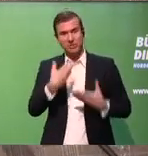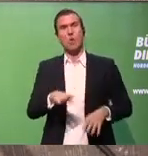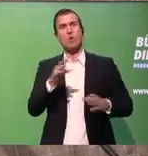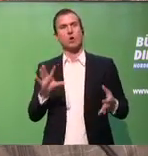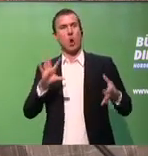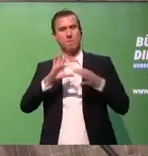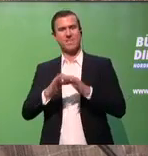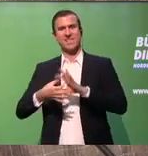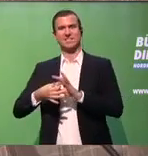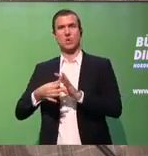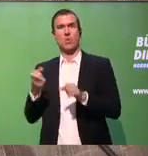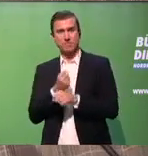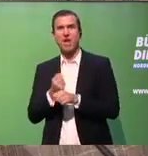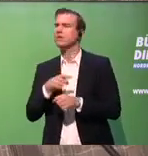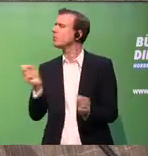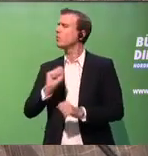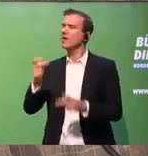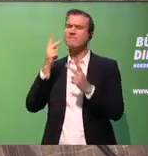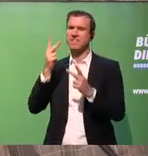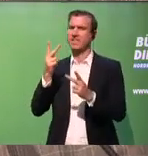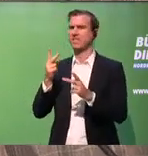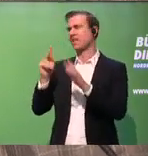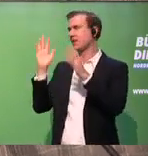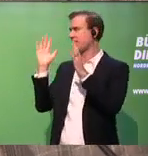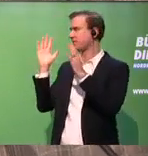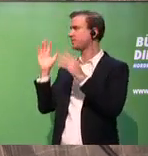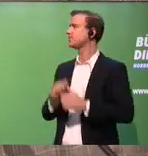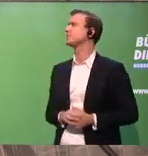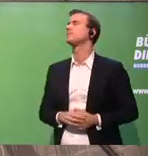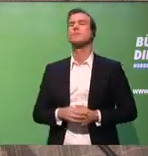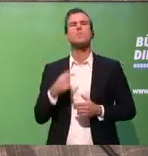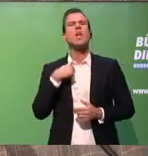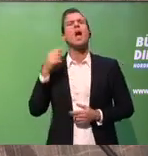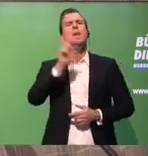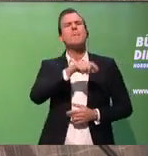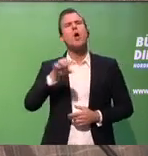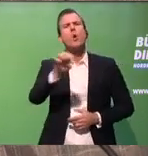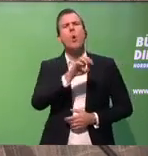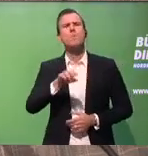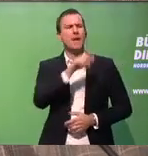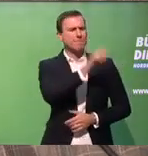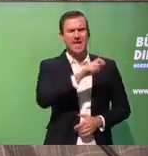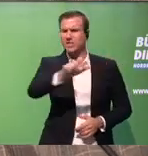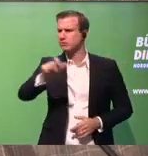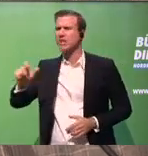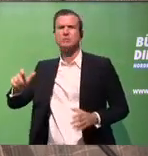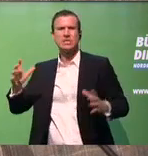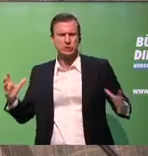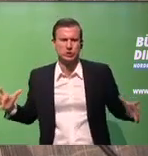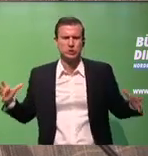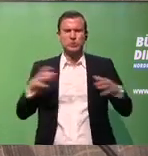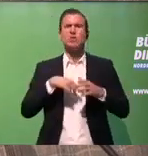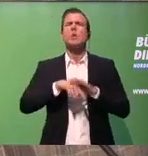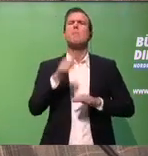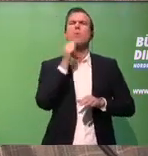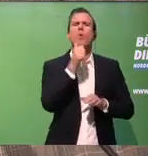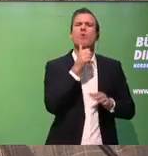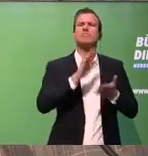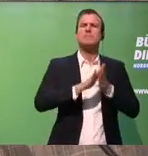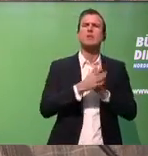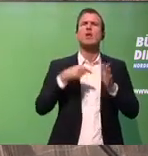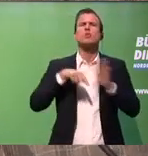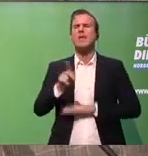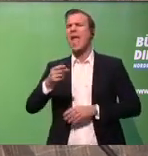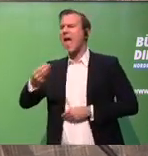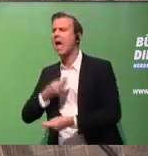Es ist so wichtig, dass wir Menschen in Europa zusammenbringen, über Projekte, über Berufspraktika, über